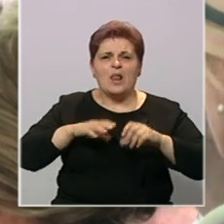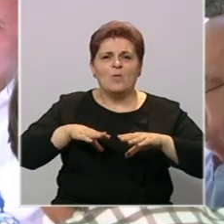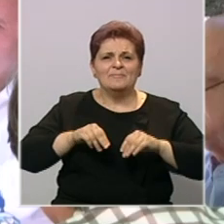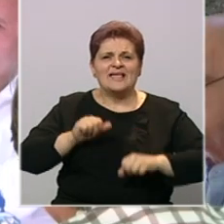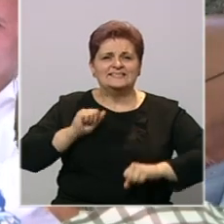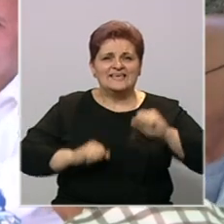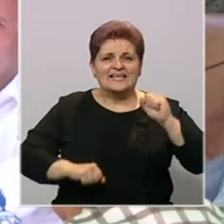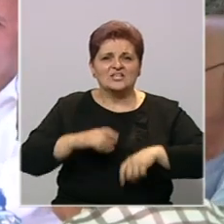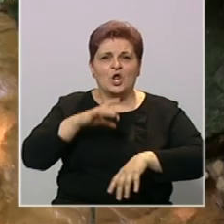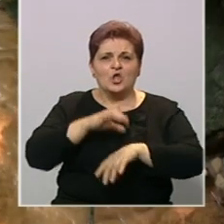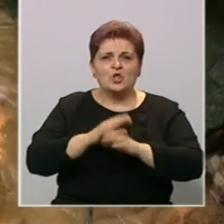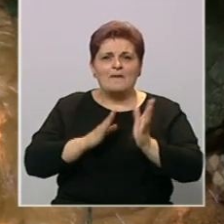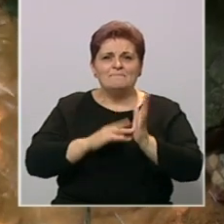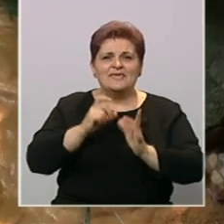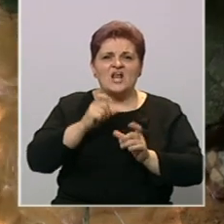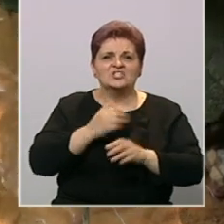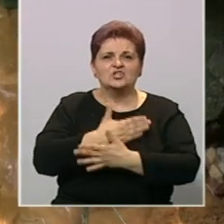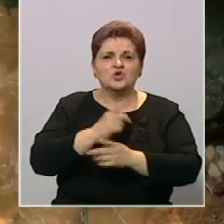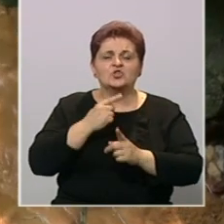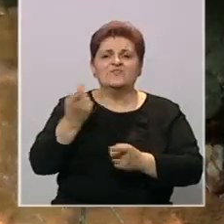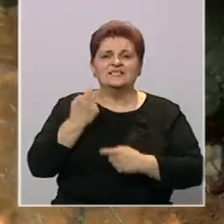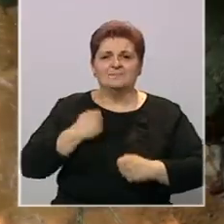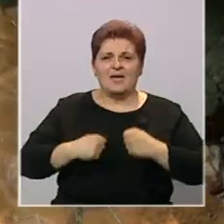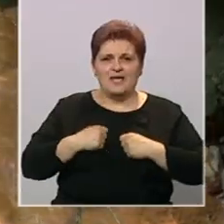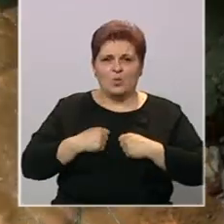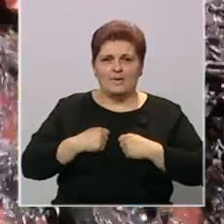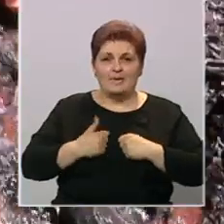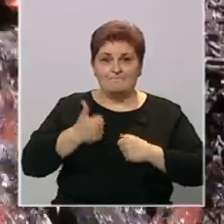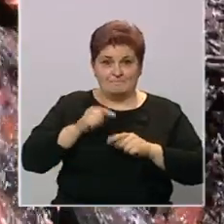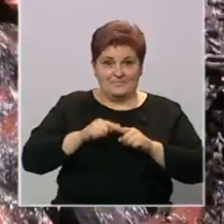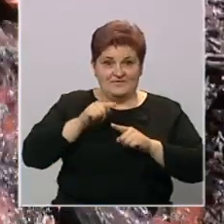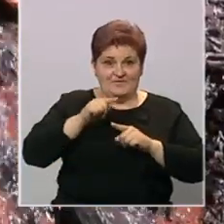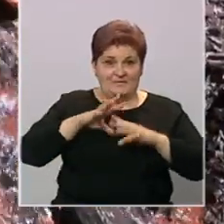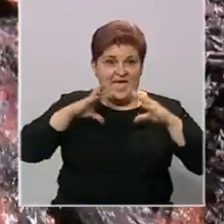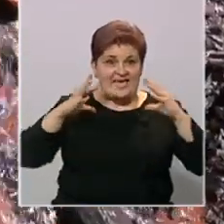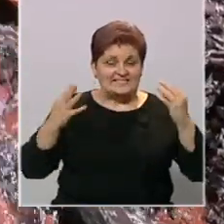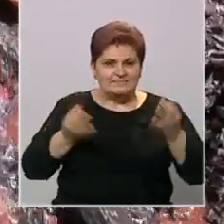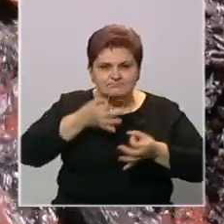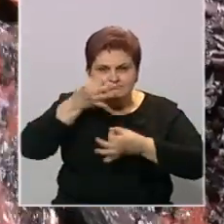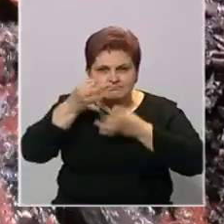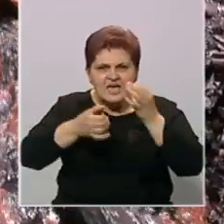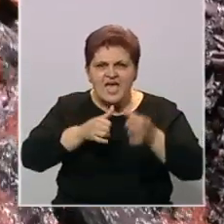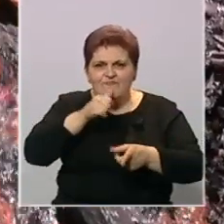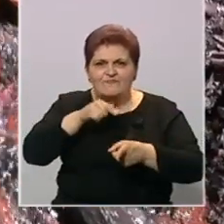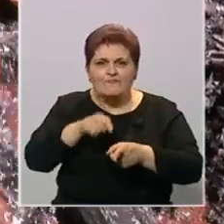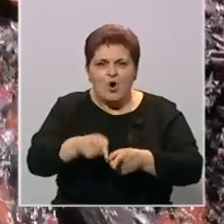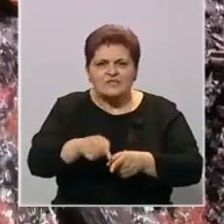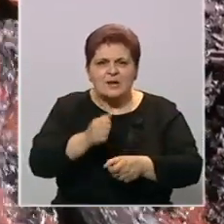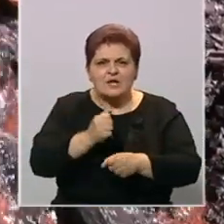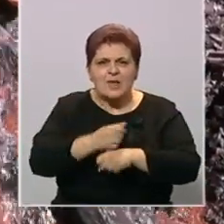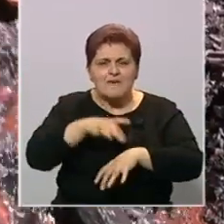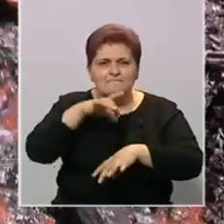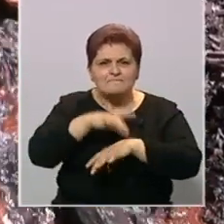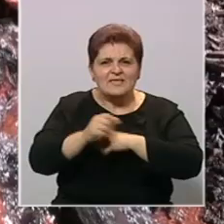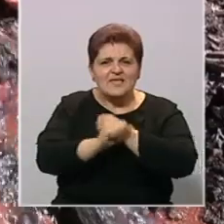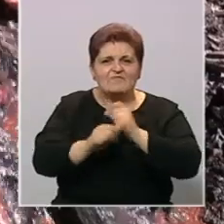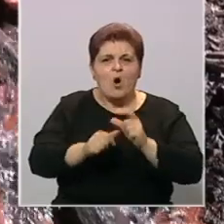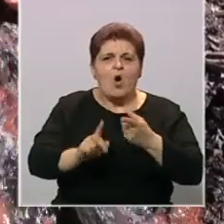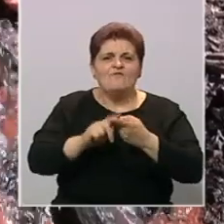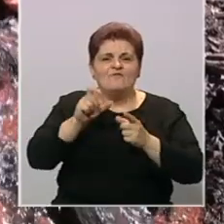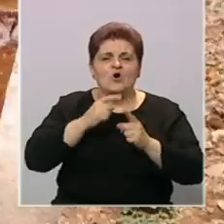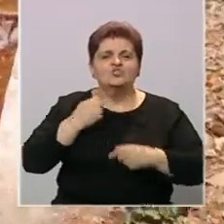i rehabilitaciju dr. Miroslav Zotović iz Banja Luke. Prvi korak su sveobuhvatne analize vode koje će provesti medicinski fakulteti